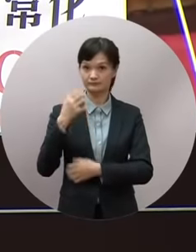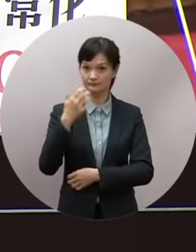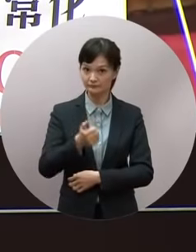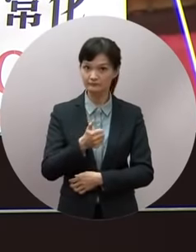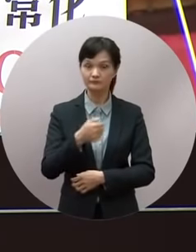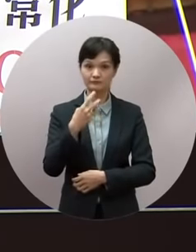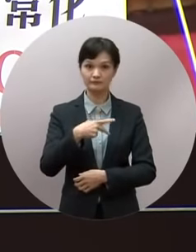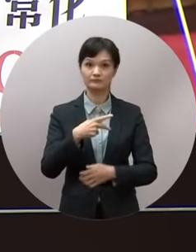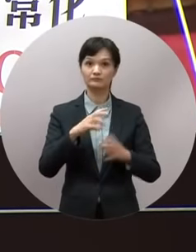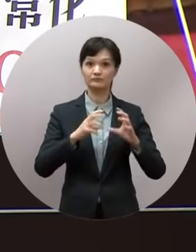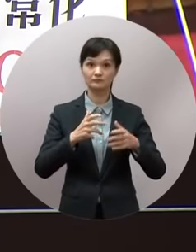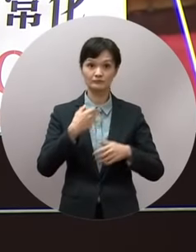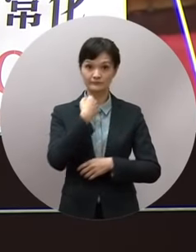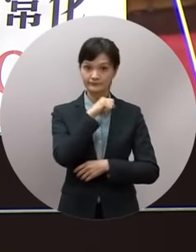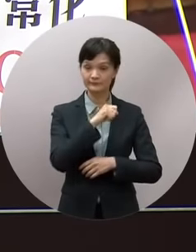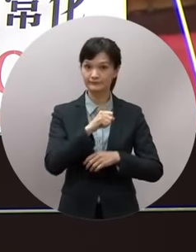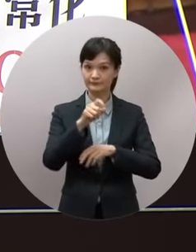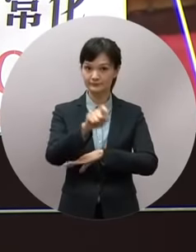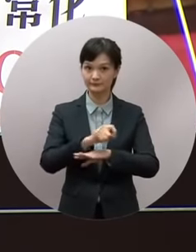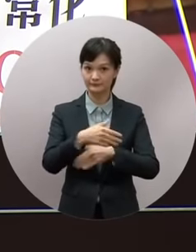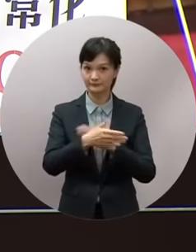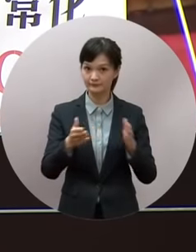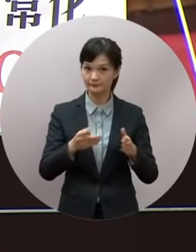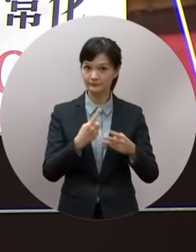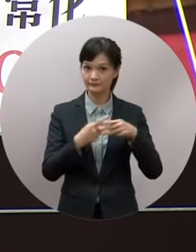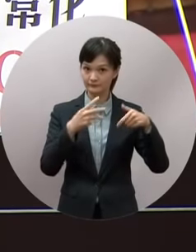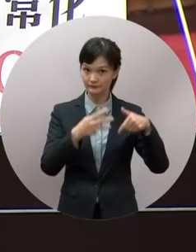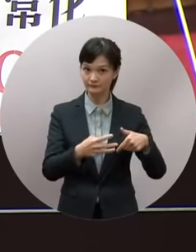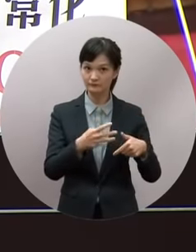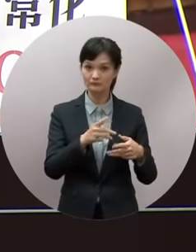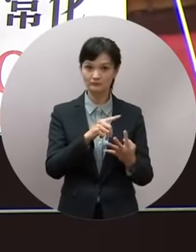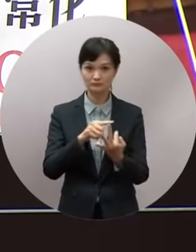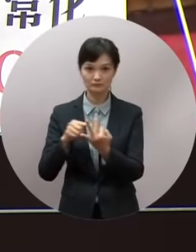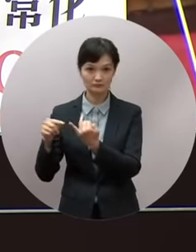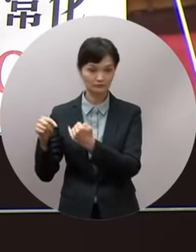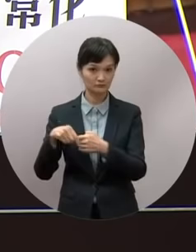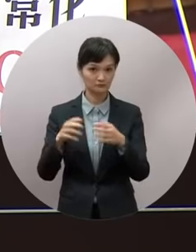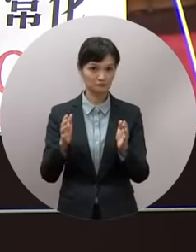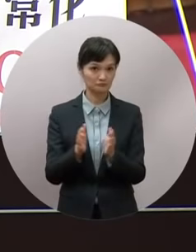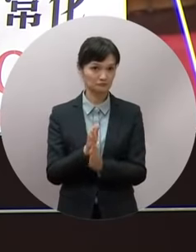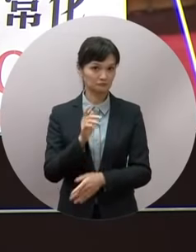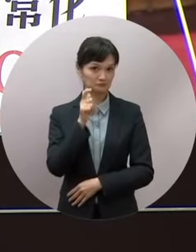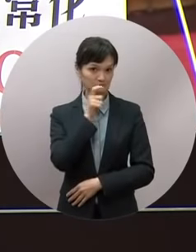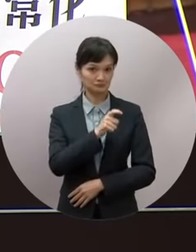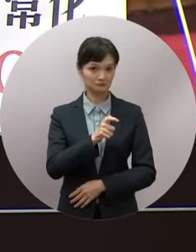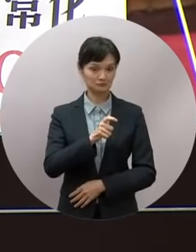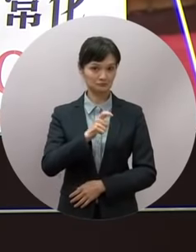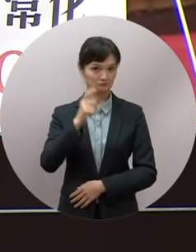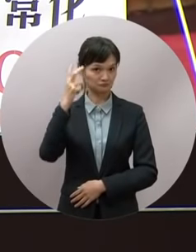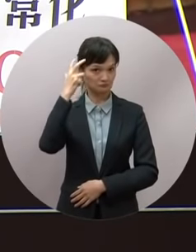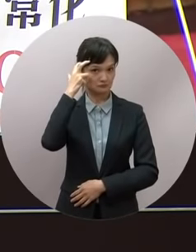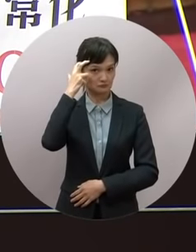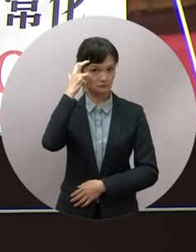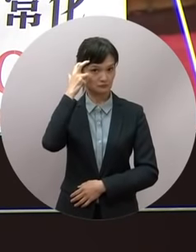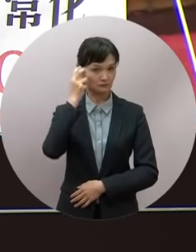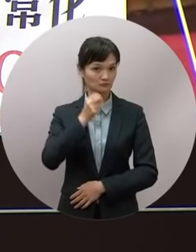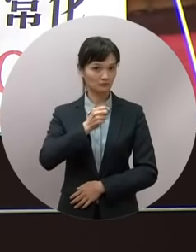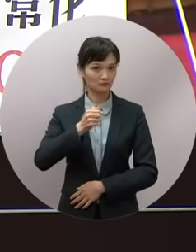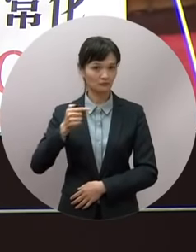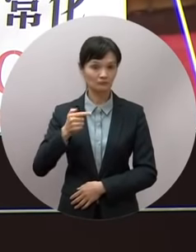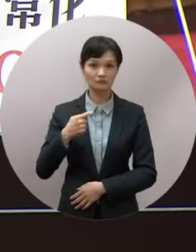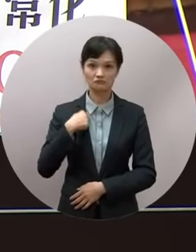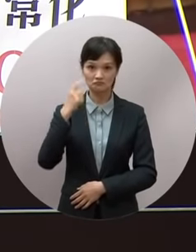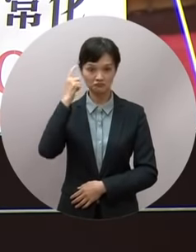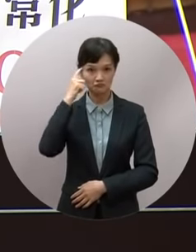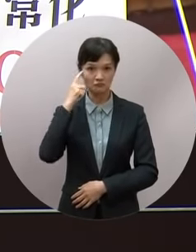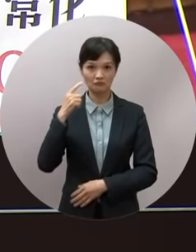的主任，都一再的越来越强硬，提及不放弃